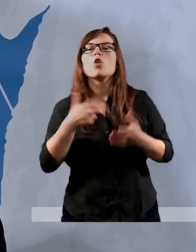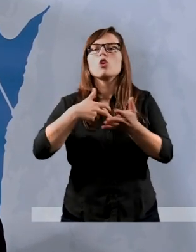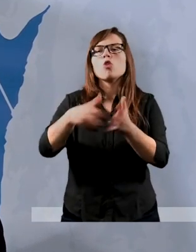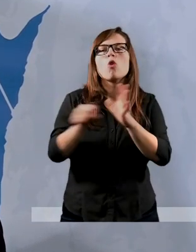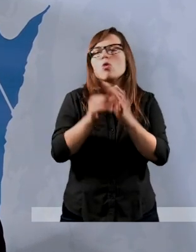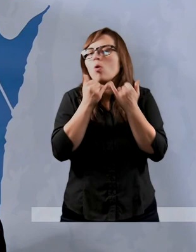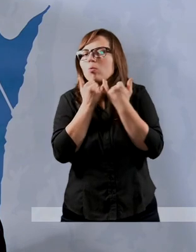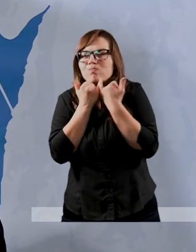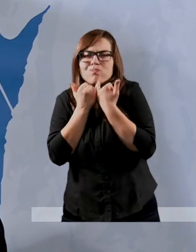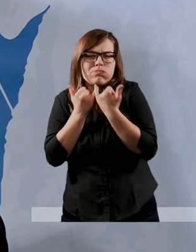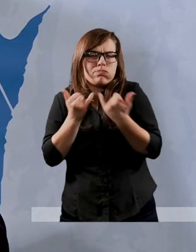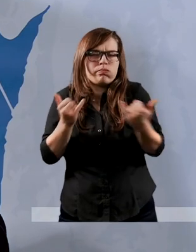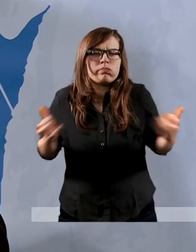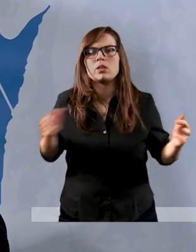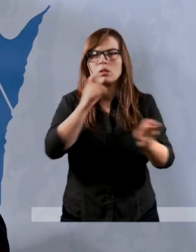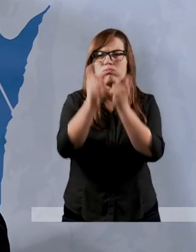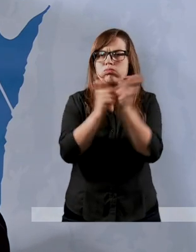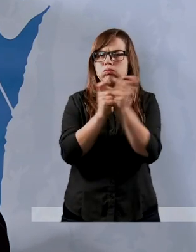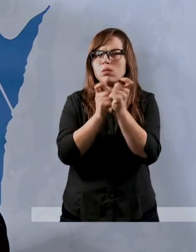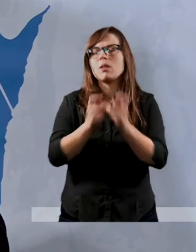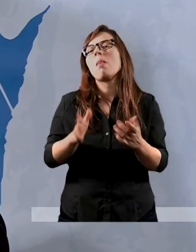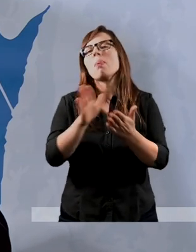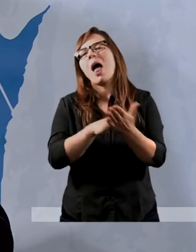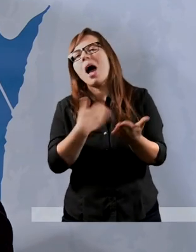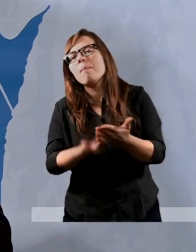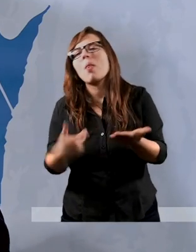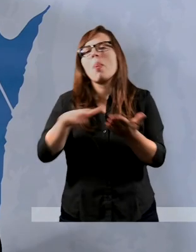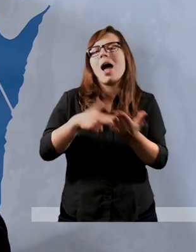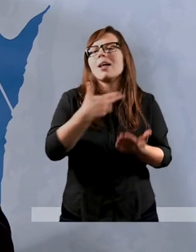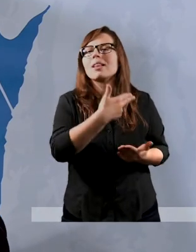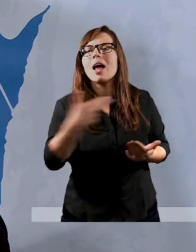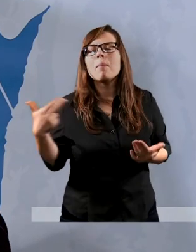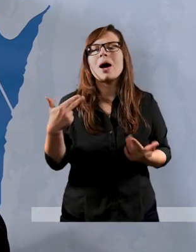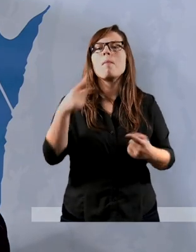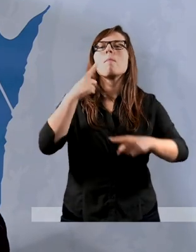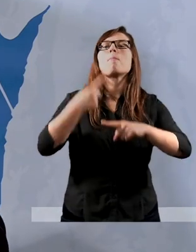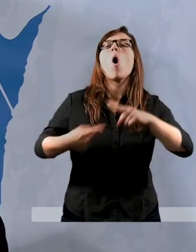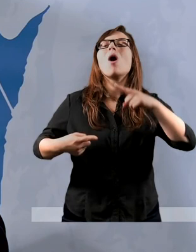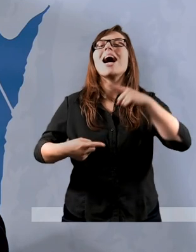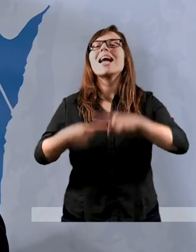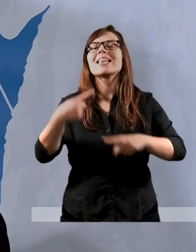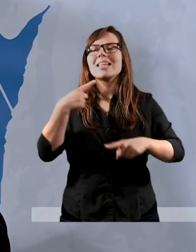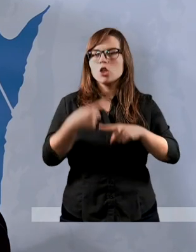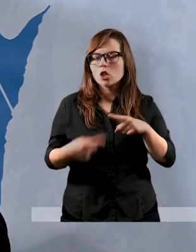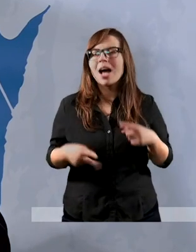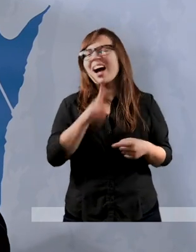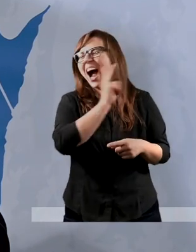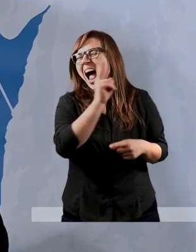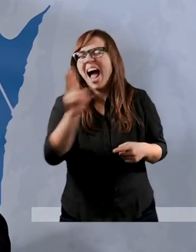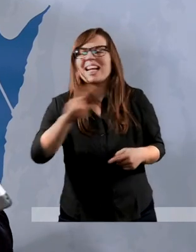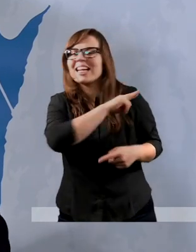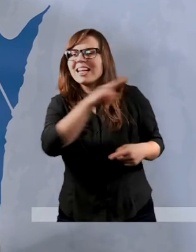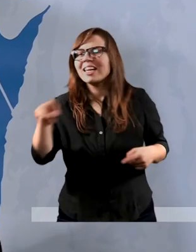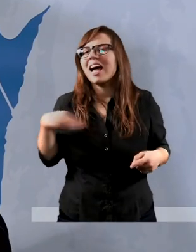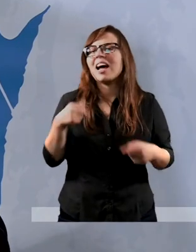dochodziło do różnych kłótni, na przykład na tematy polityczne. Każdy z nas